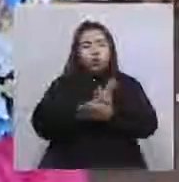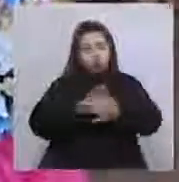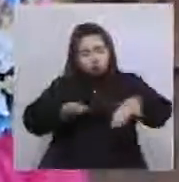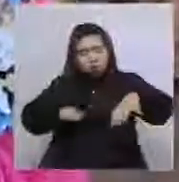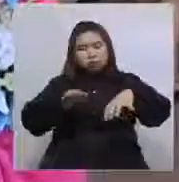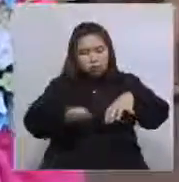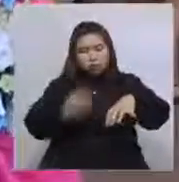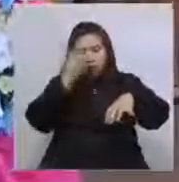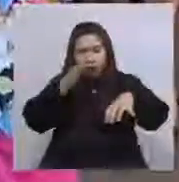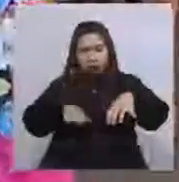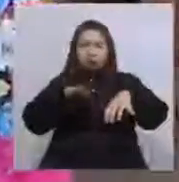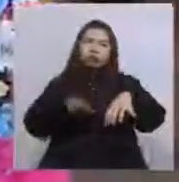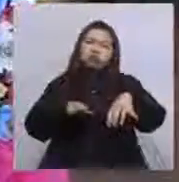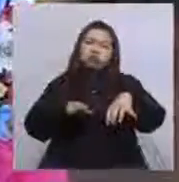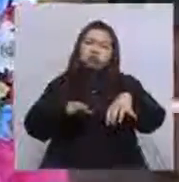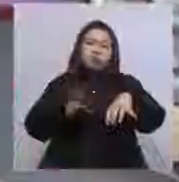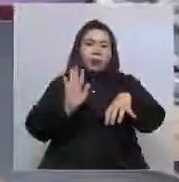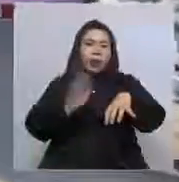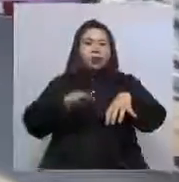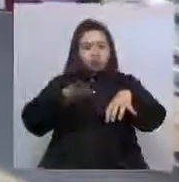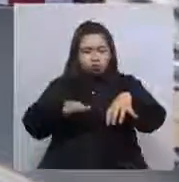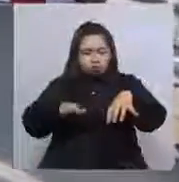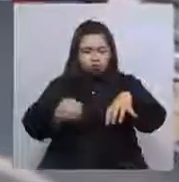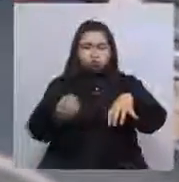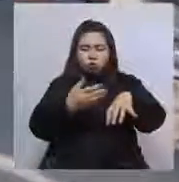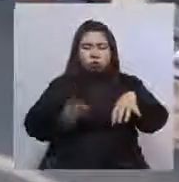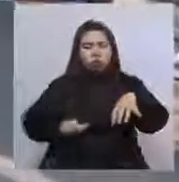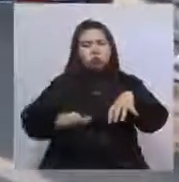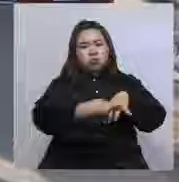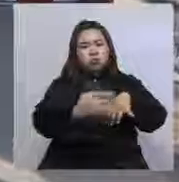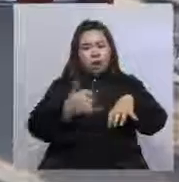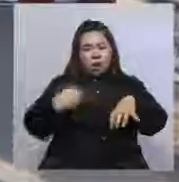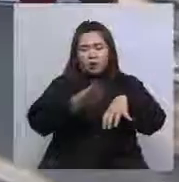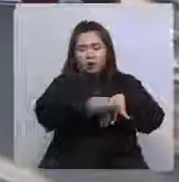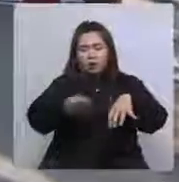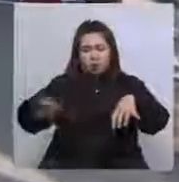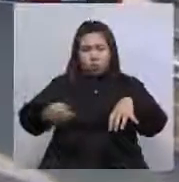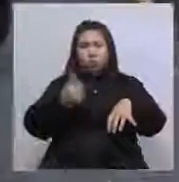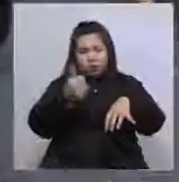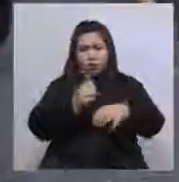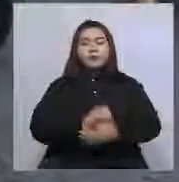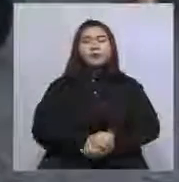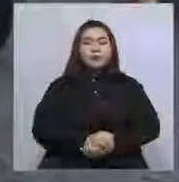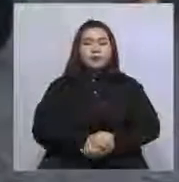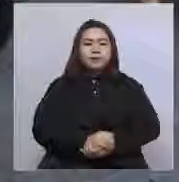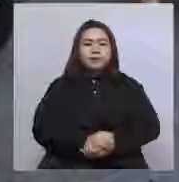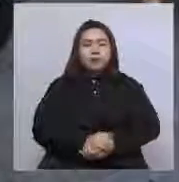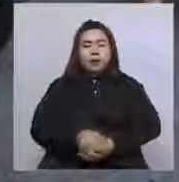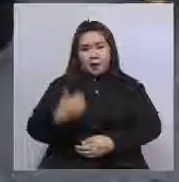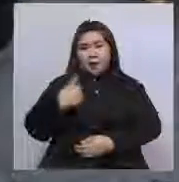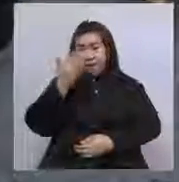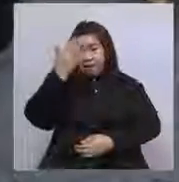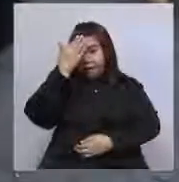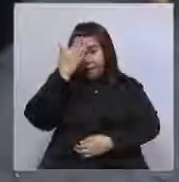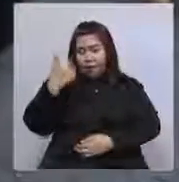และไม่อนุญาตให้จอดแช่ไว้นานหรือว่าต้องไปจอดรถในที่จุดที่มีการจอดรถที่เต็มไว้อยู่แล้วนะครับด้านหน้าสน